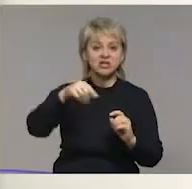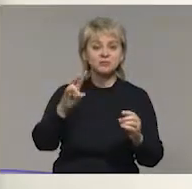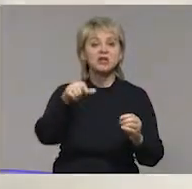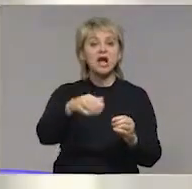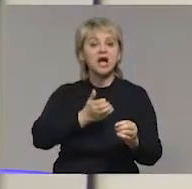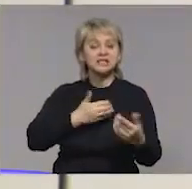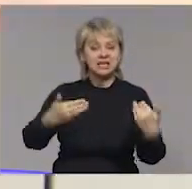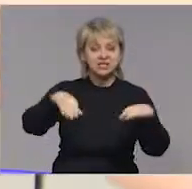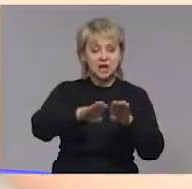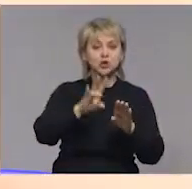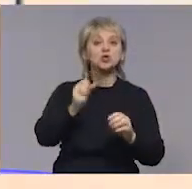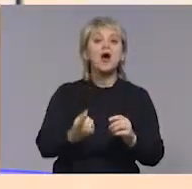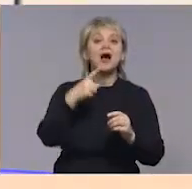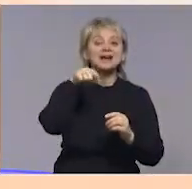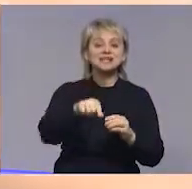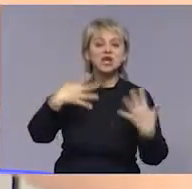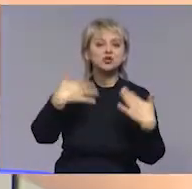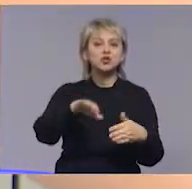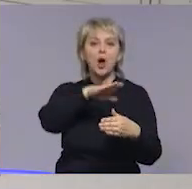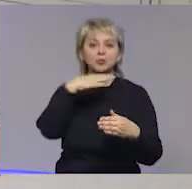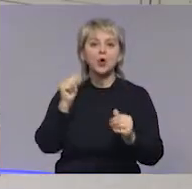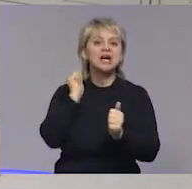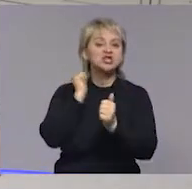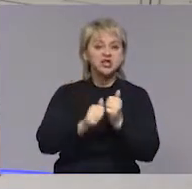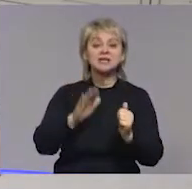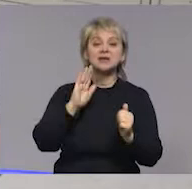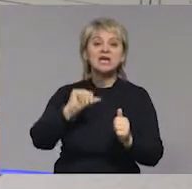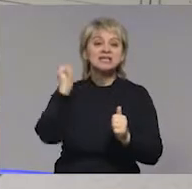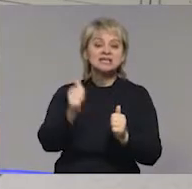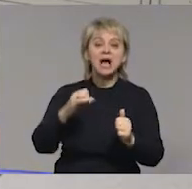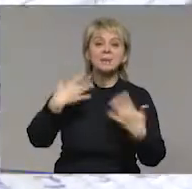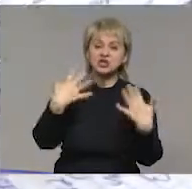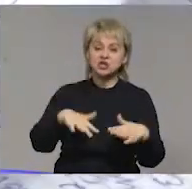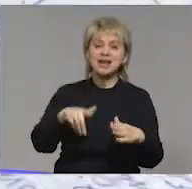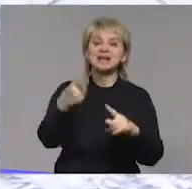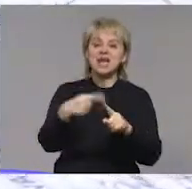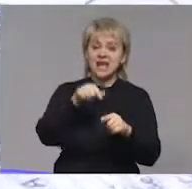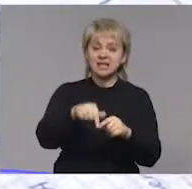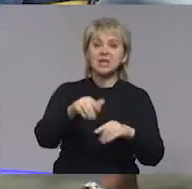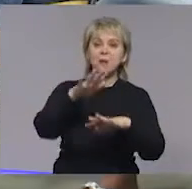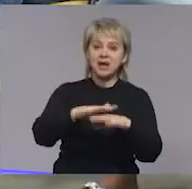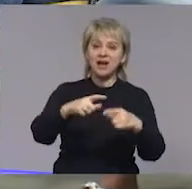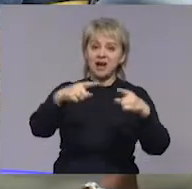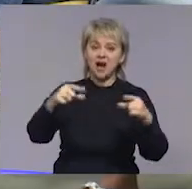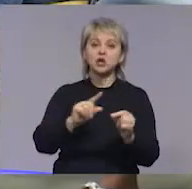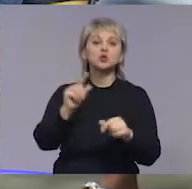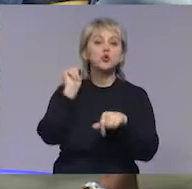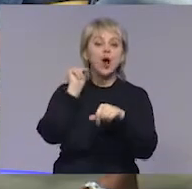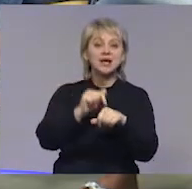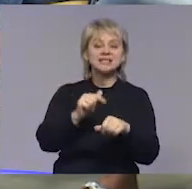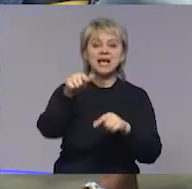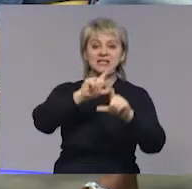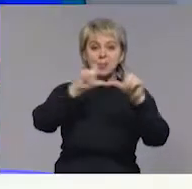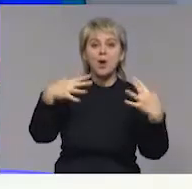их хотели закрыть. Но оказалось, теряют много и часто. Причем самая теряемая вещь – банковская карта. Что касается